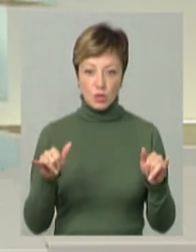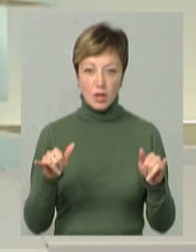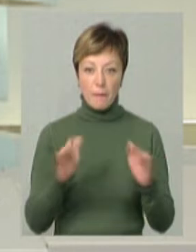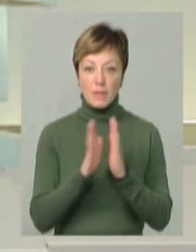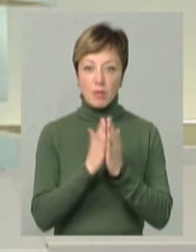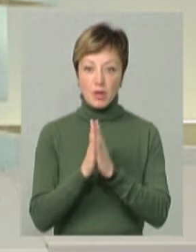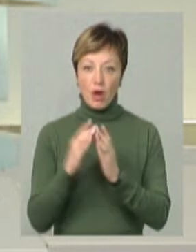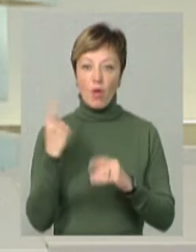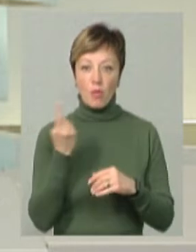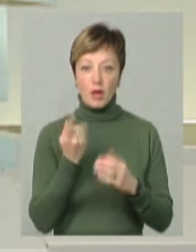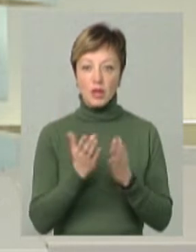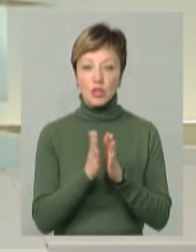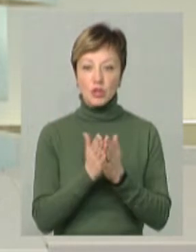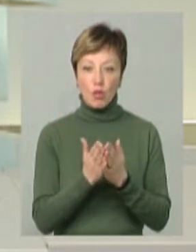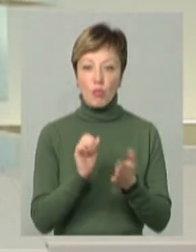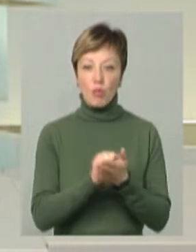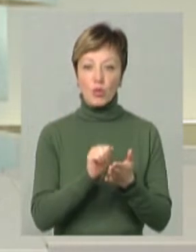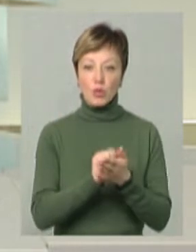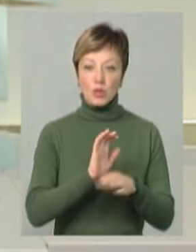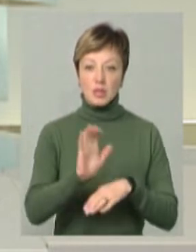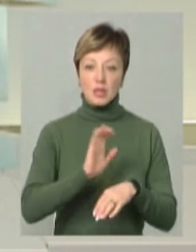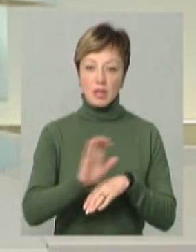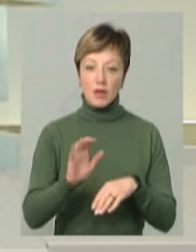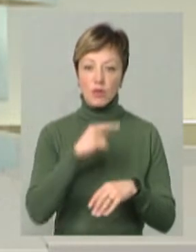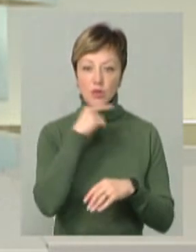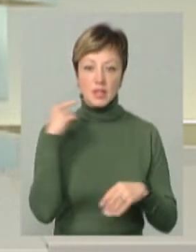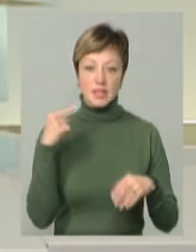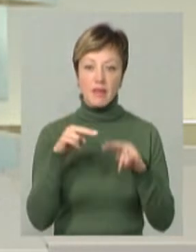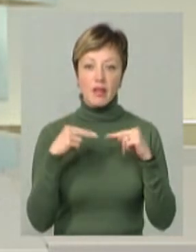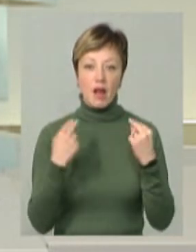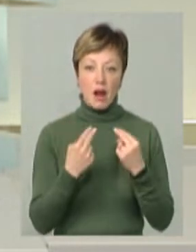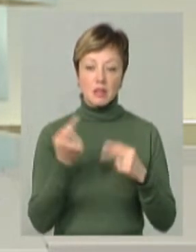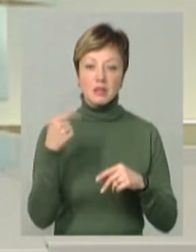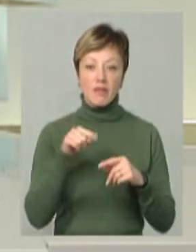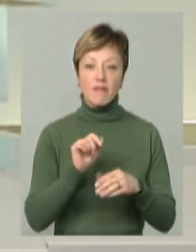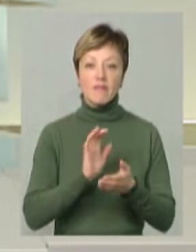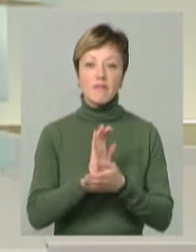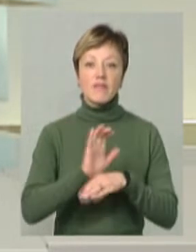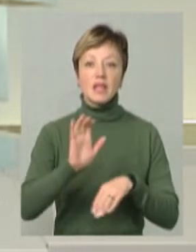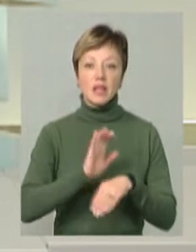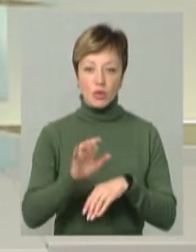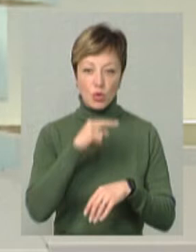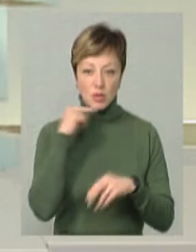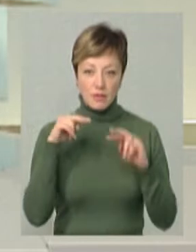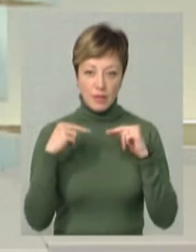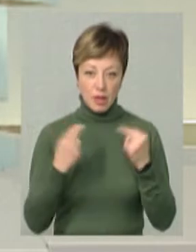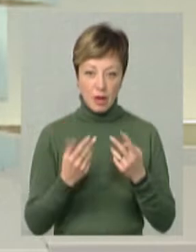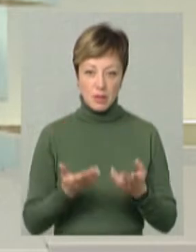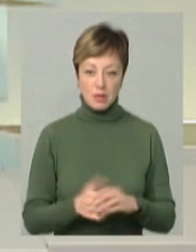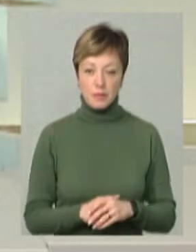у бібліотеках області книжкової продукції, виданої в Російській Федерації, саме виданої Російській